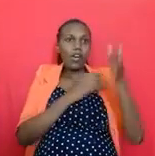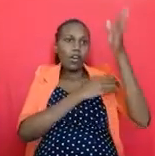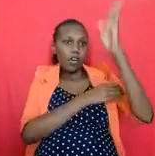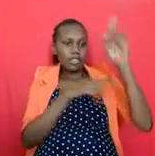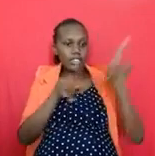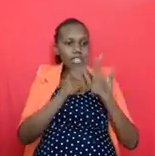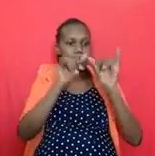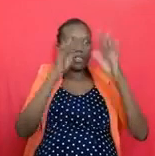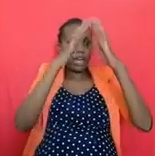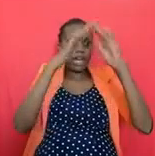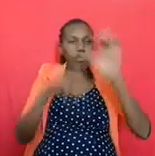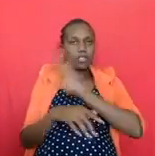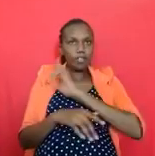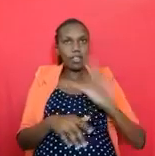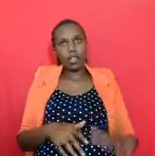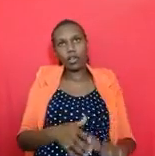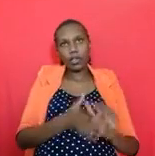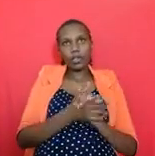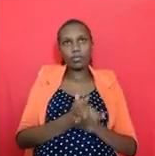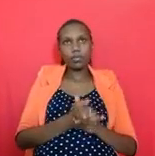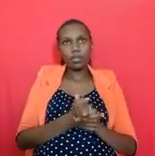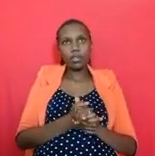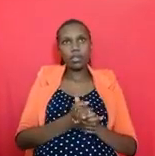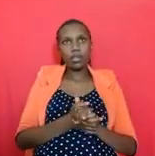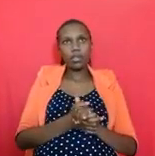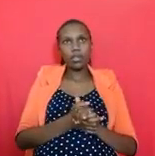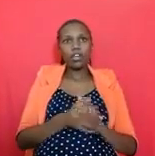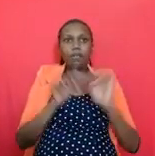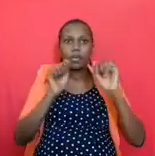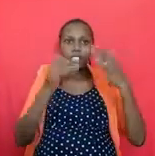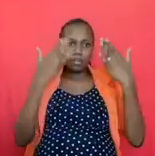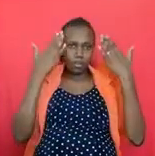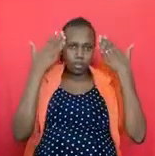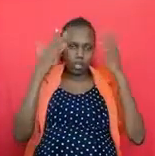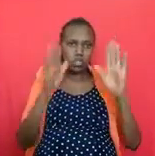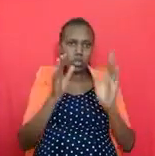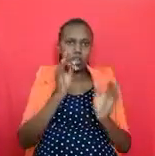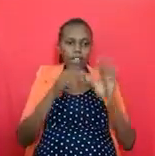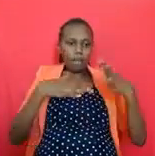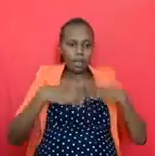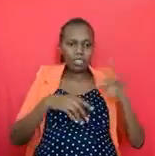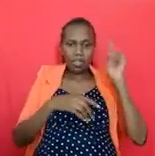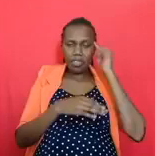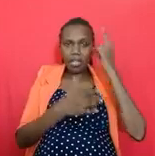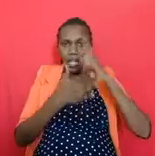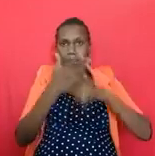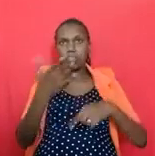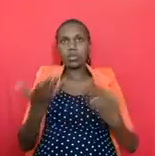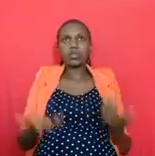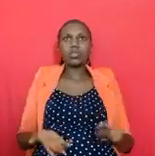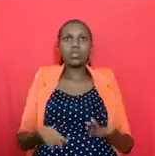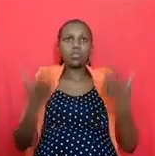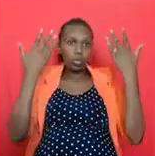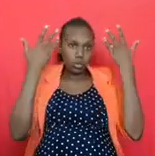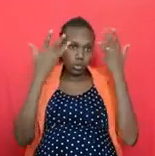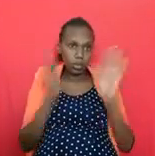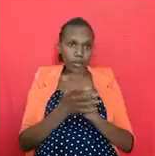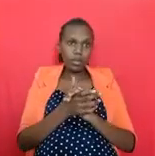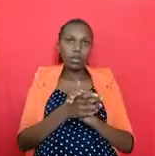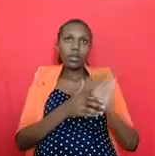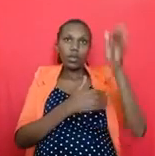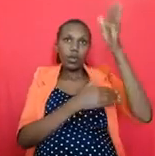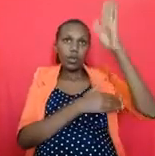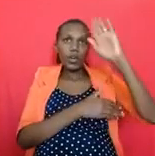yake mwathani arogocwo no ndungihota kumenya uria muikaranitie uria areciria